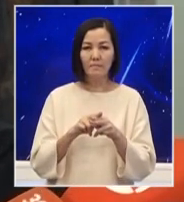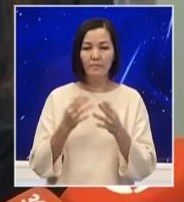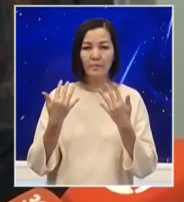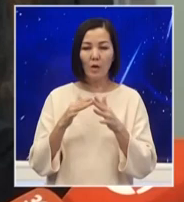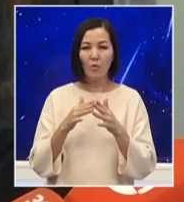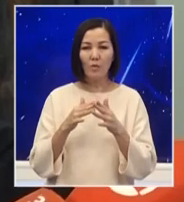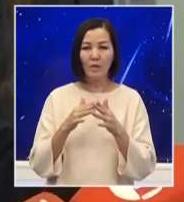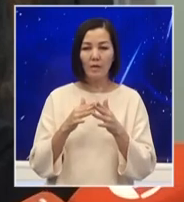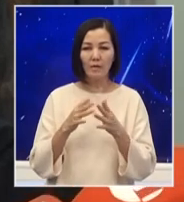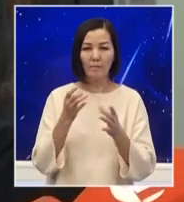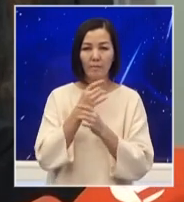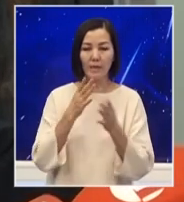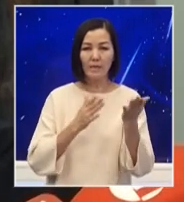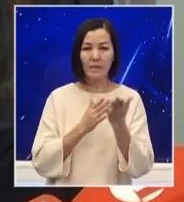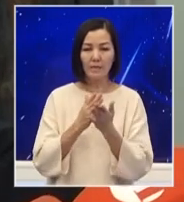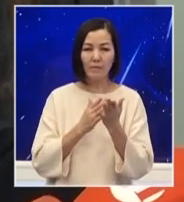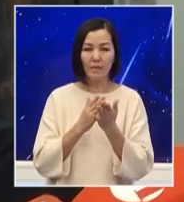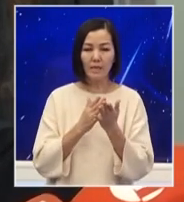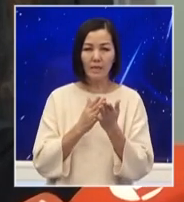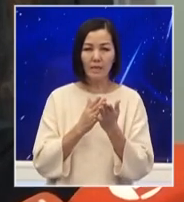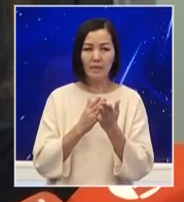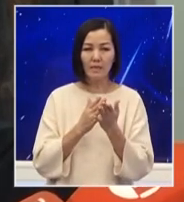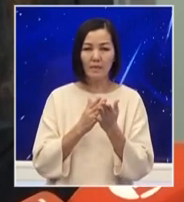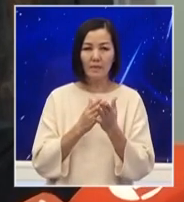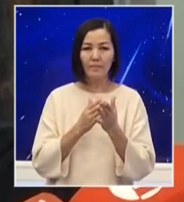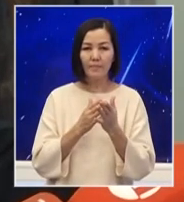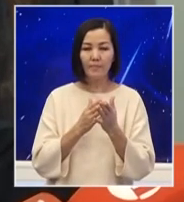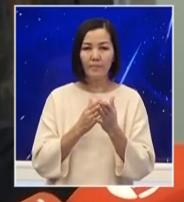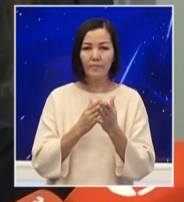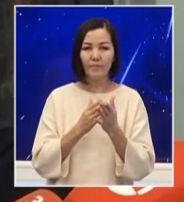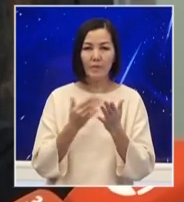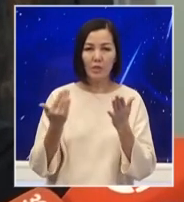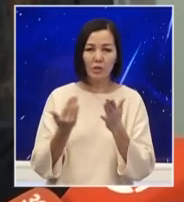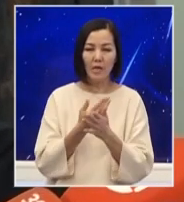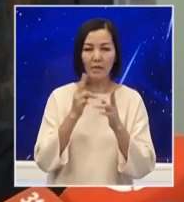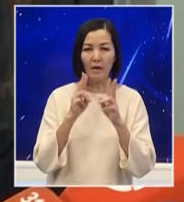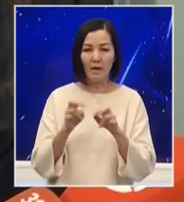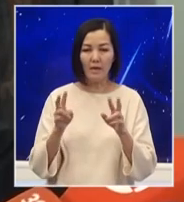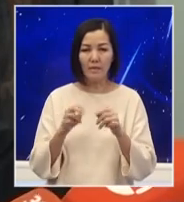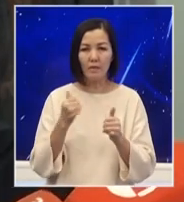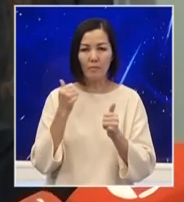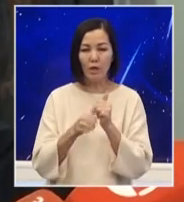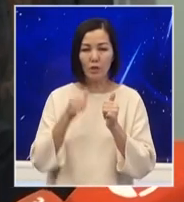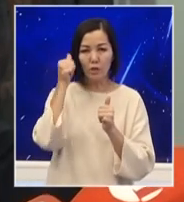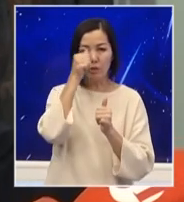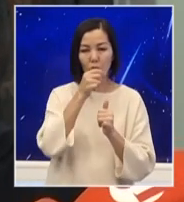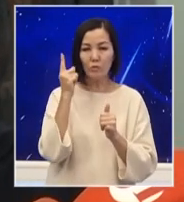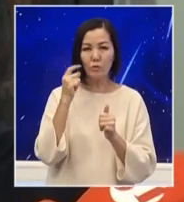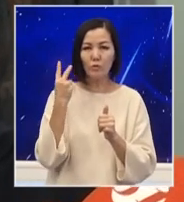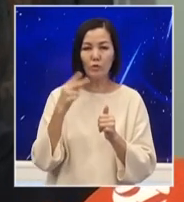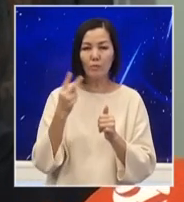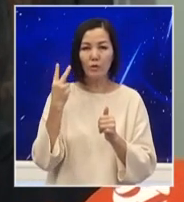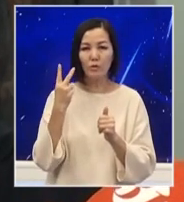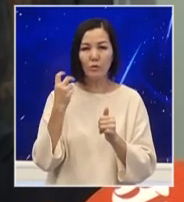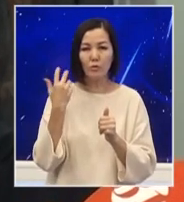ауылдағы жаңа мәдениет қызметкерлерінің жаңа штаттық кестесі жаңадан қарастырылып, жылда шамамен